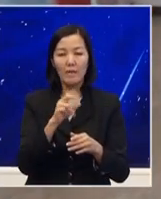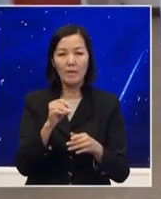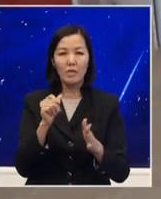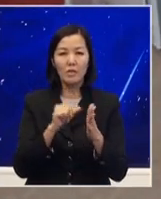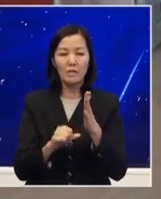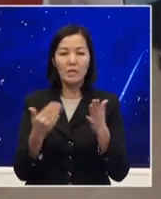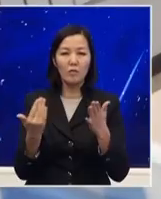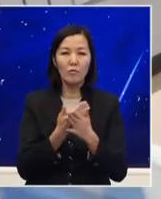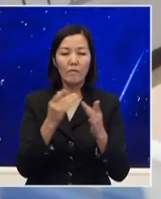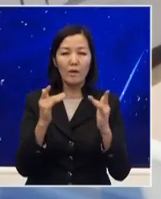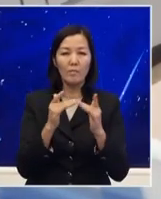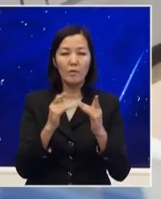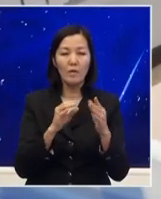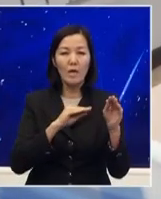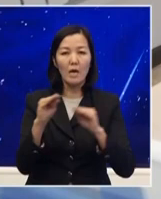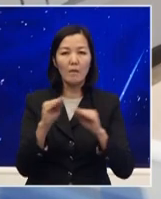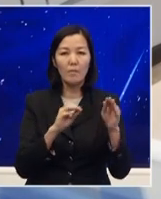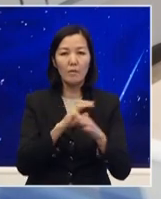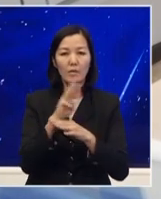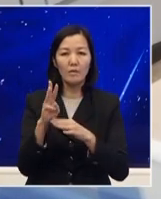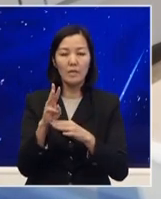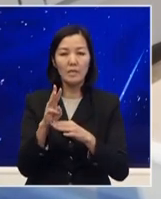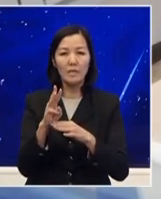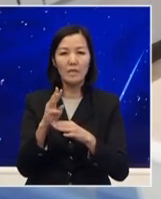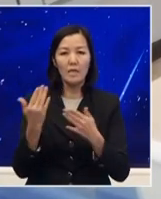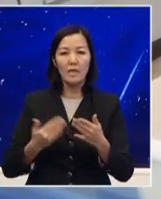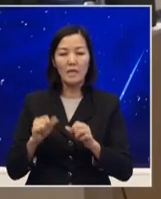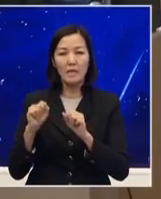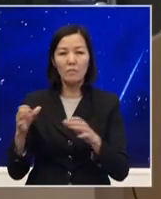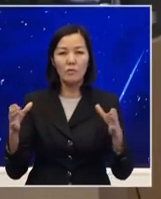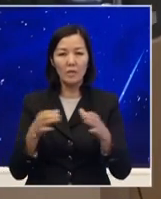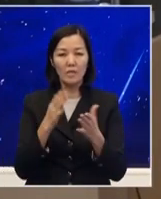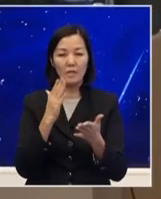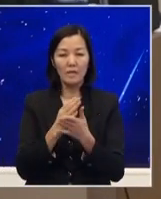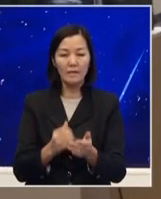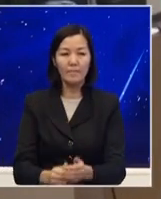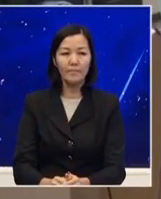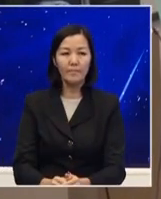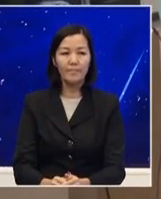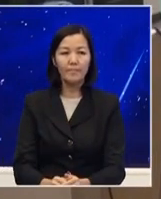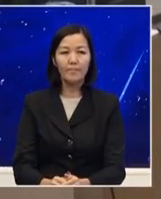кроватями и необходимым оборудованием оснащено и реанимационное отделение.